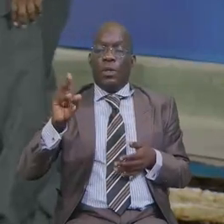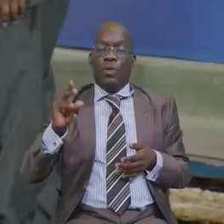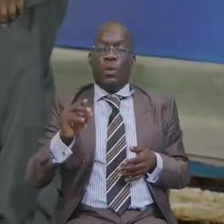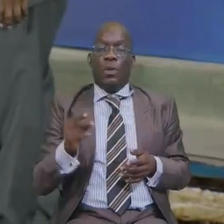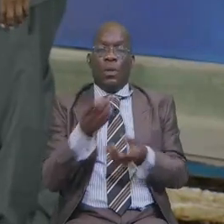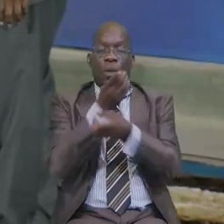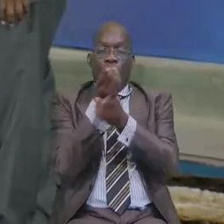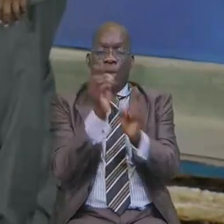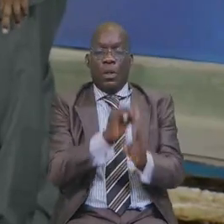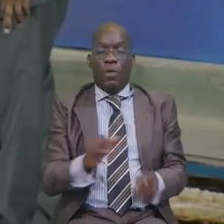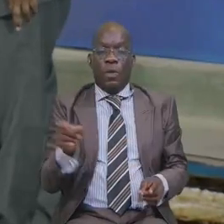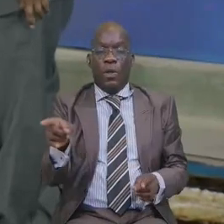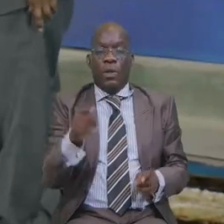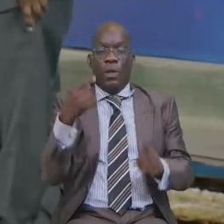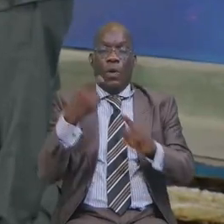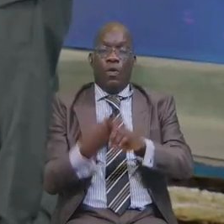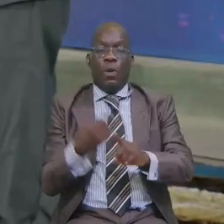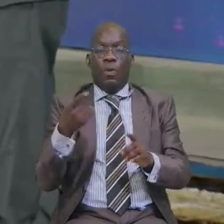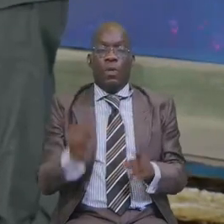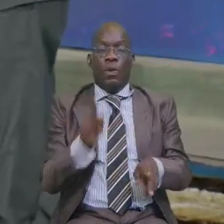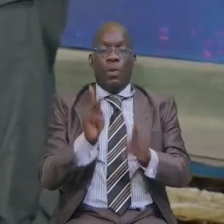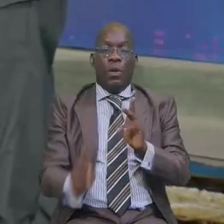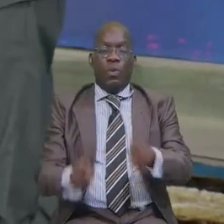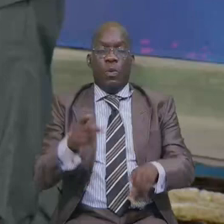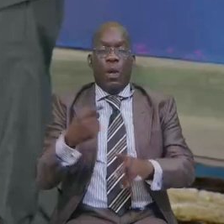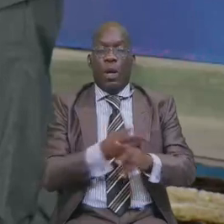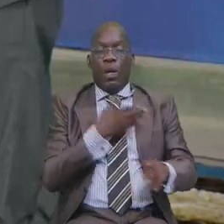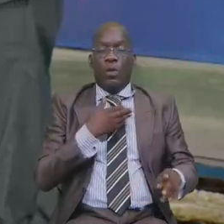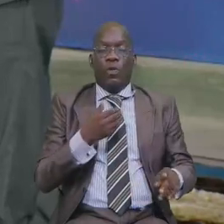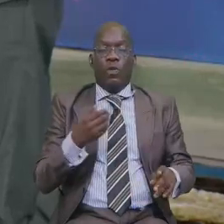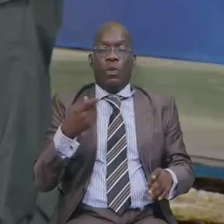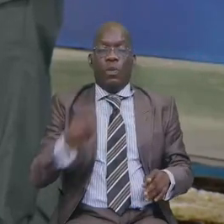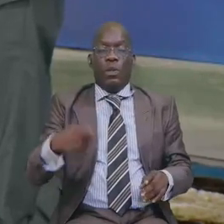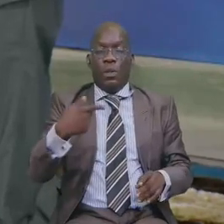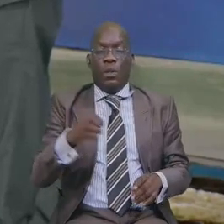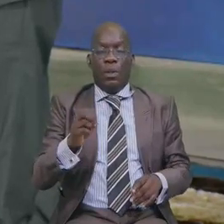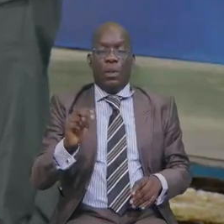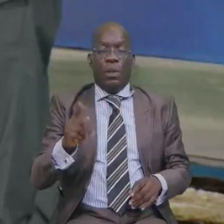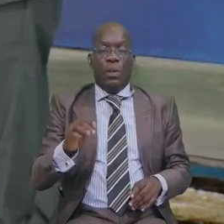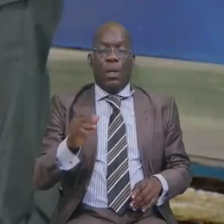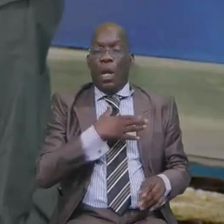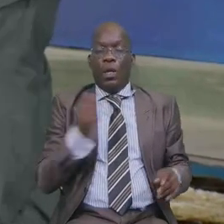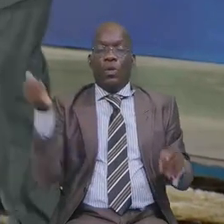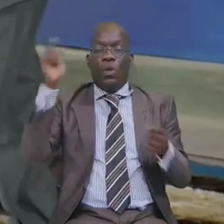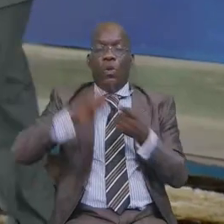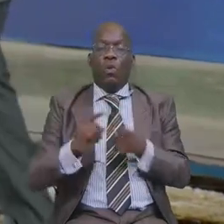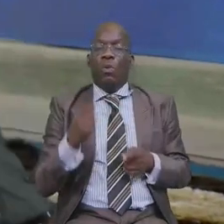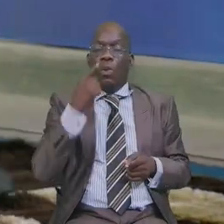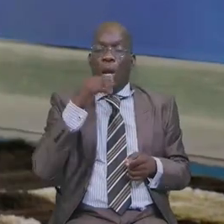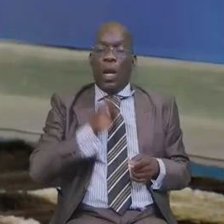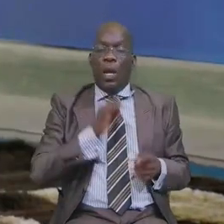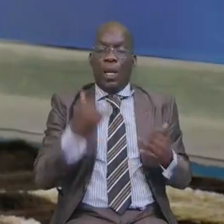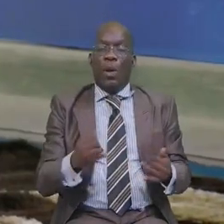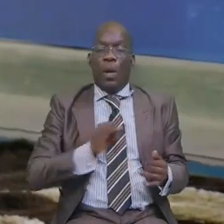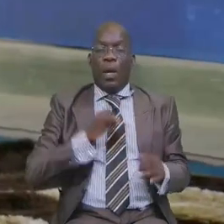j'étais choisi du milieu de ce peuple et du milieu des païens vers qui je t'envoie. Verset